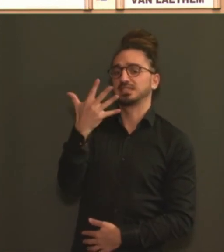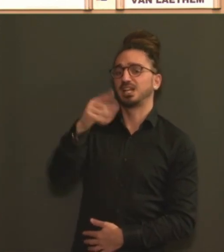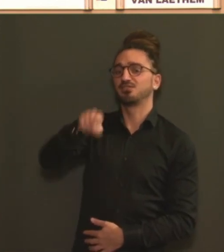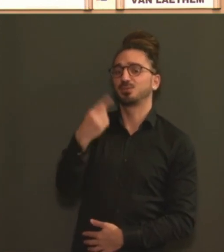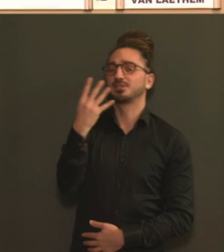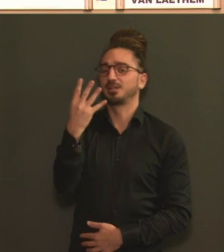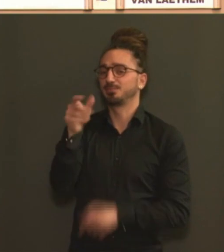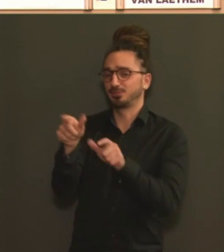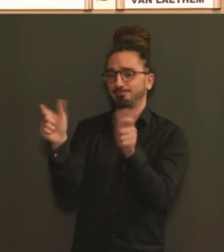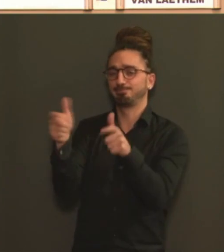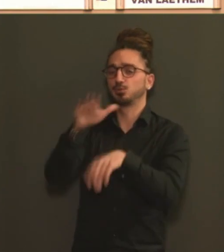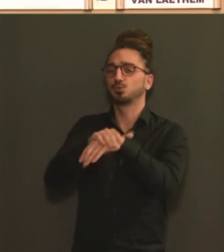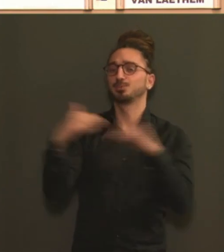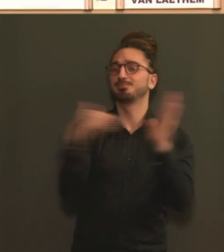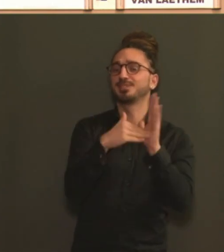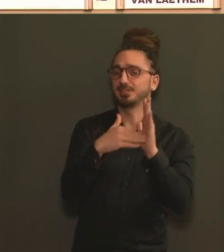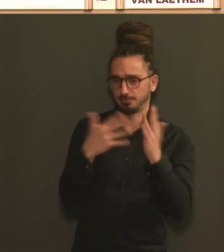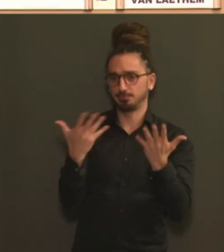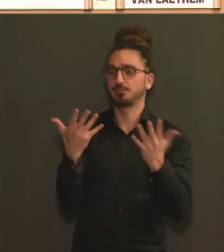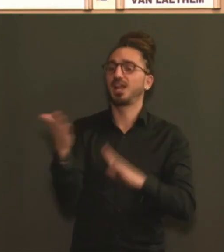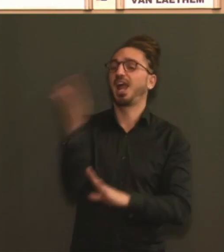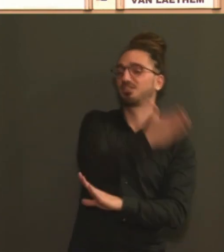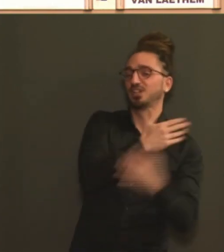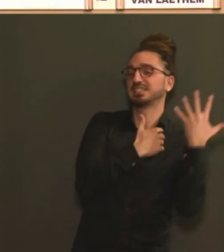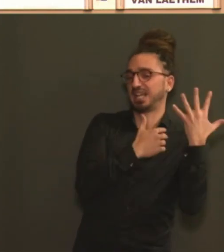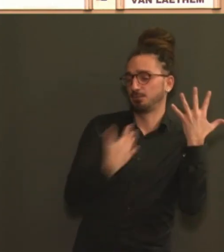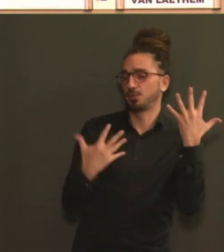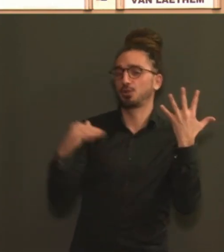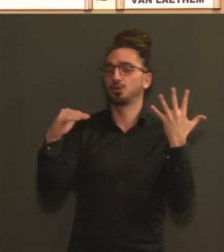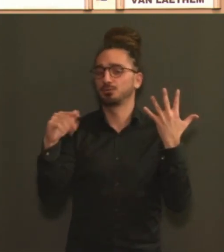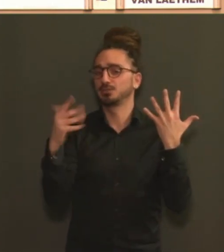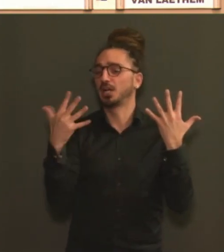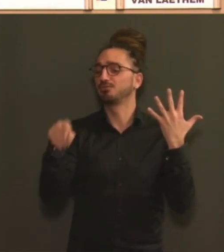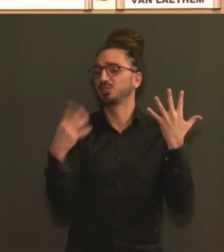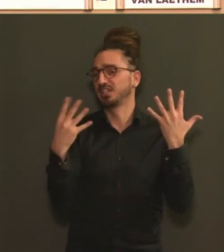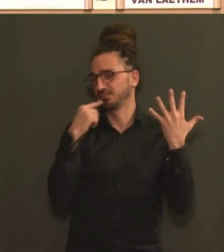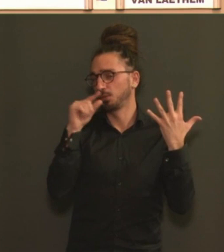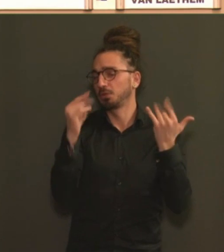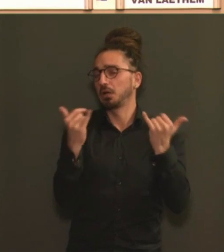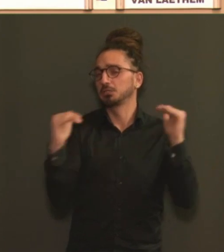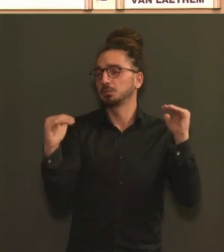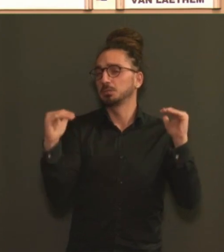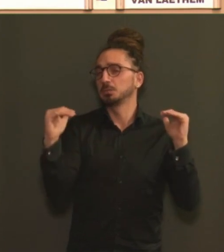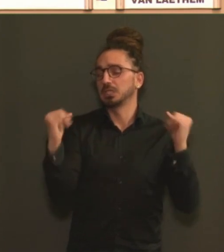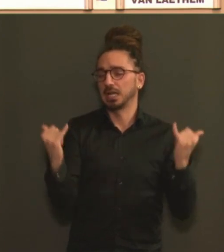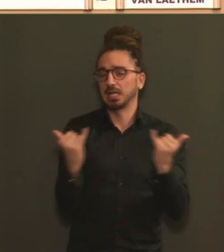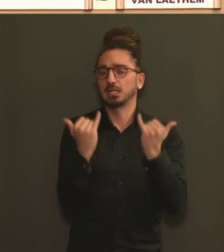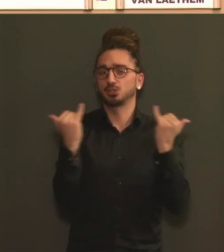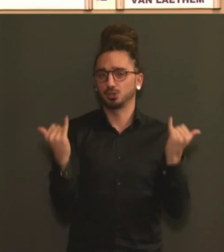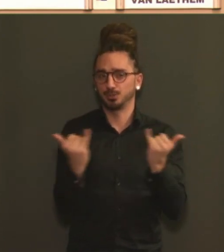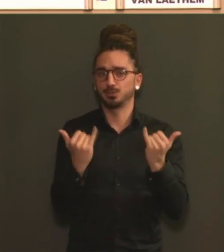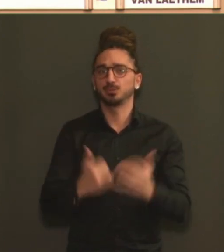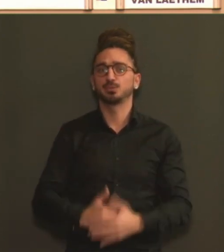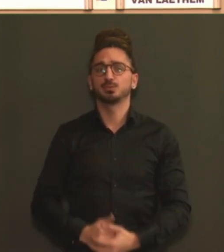On a aussi une évolution favorable, comme on le voit sur la diapositive maintenant, du pourcentage de maisons de repos qui ont au moins un cas